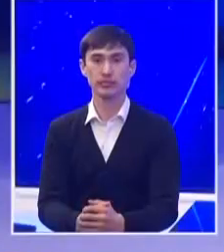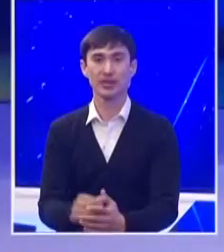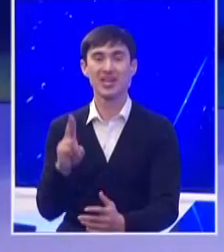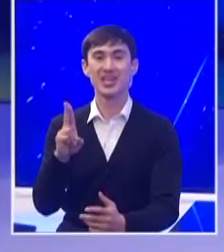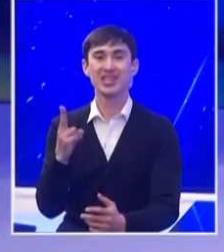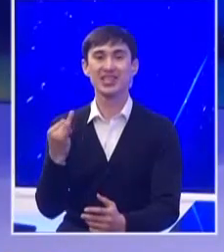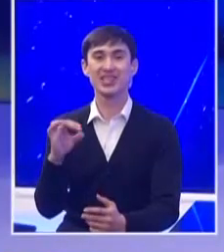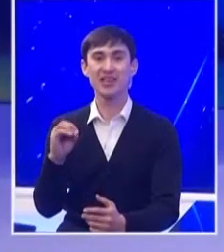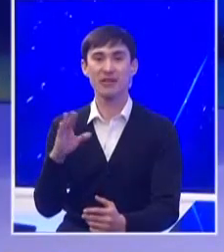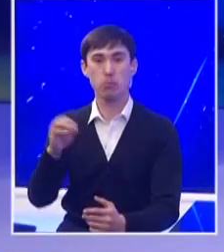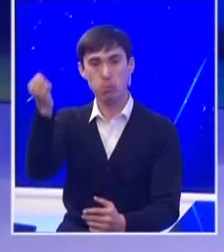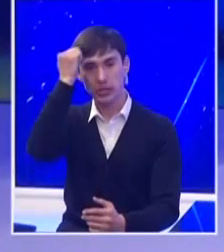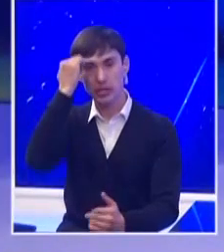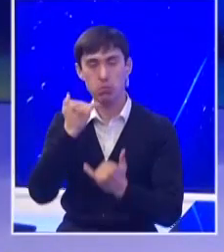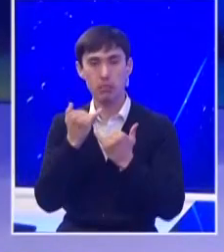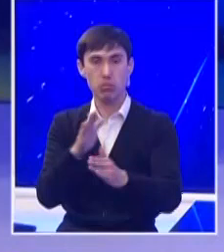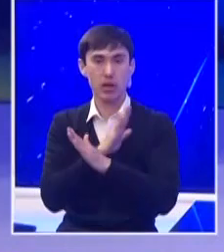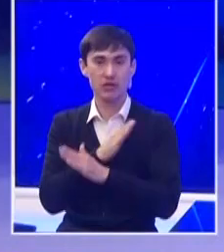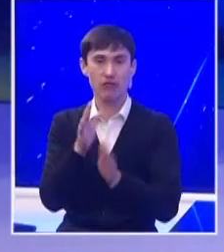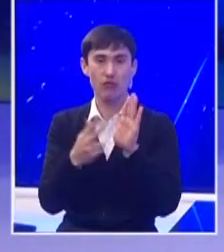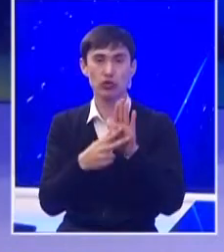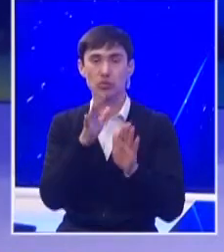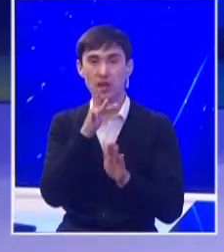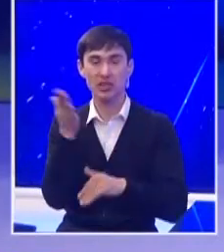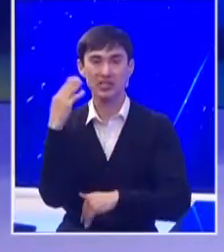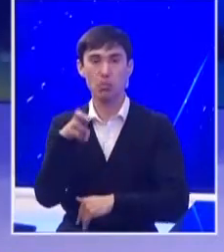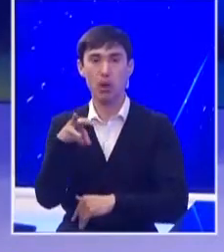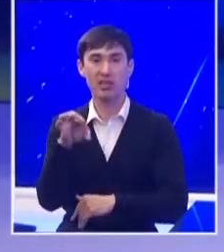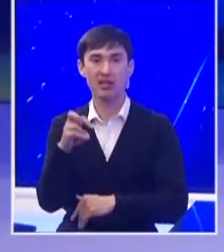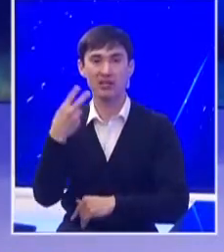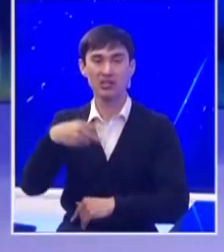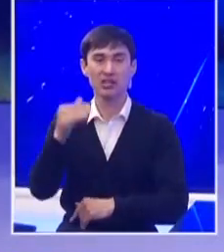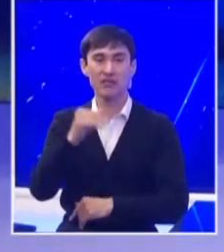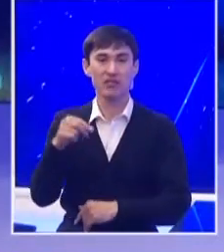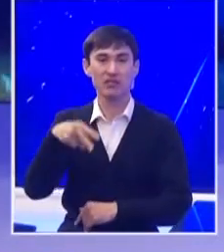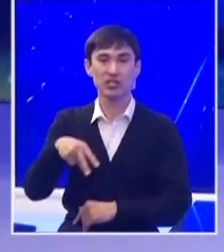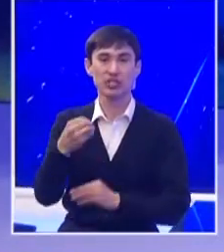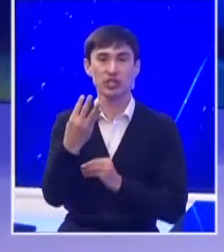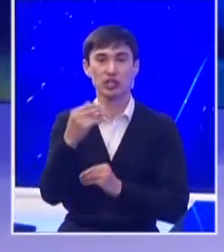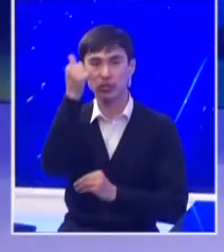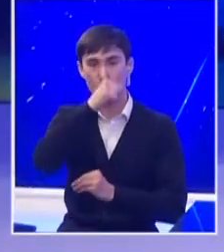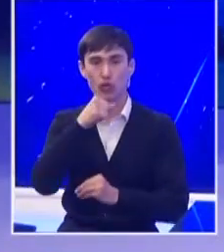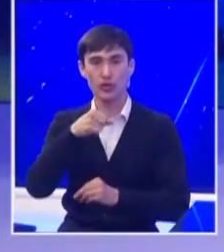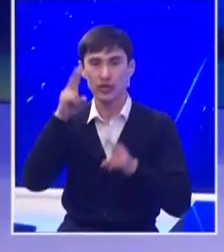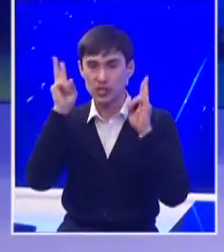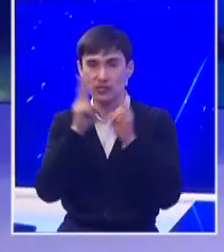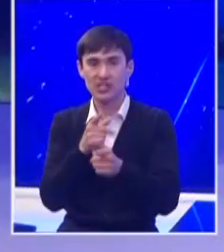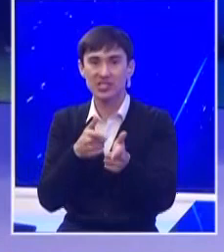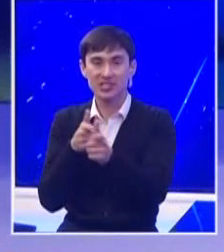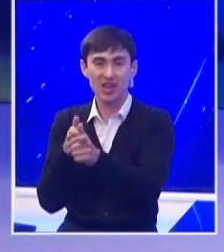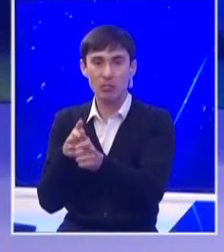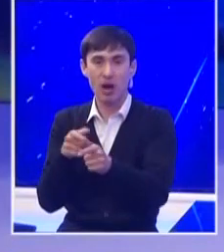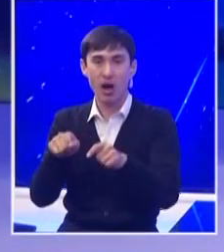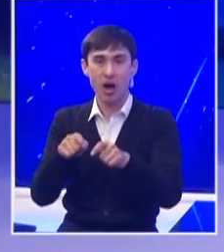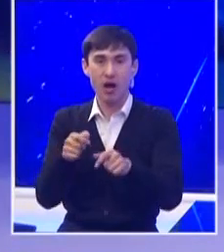В Киеве почтили память погибших 8 лет назад на Майдане. 20 февраля 2014 года неизвестные снайперы открыли стрельбу